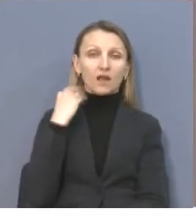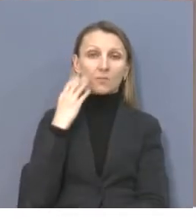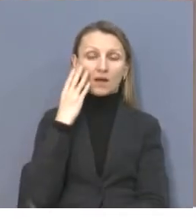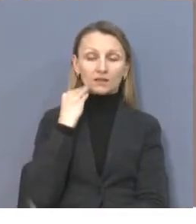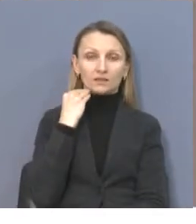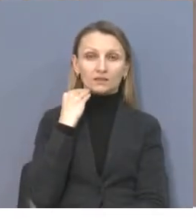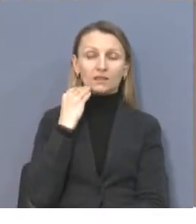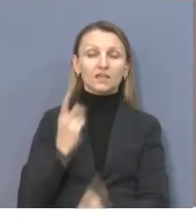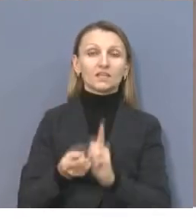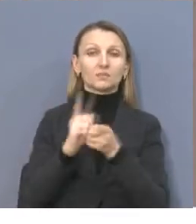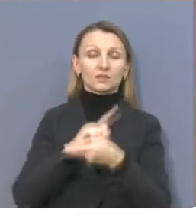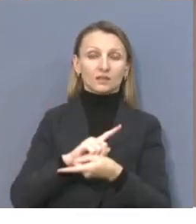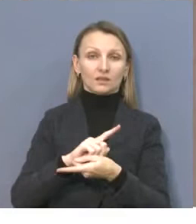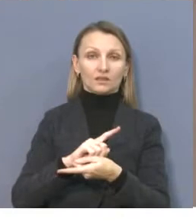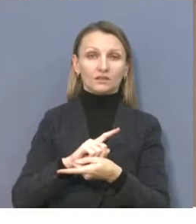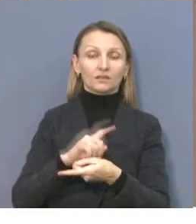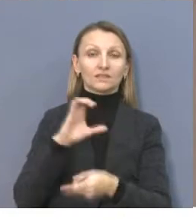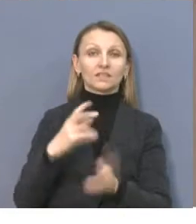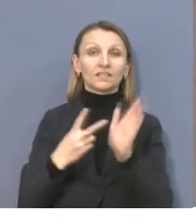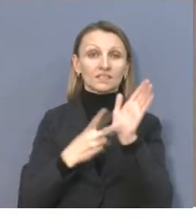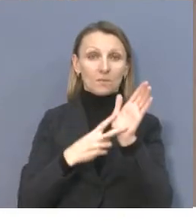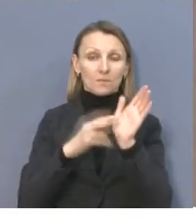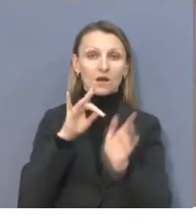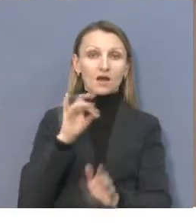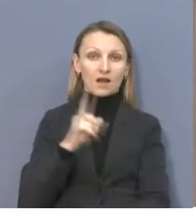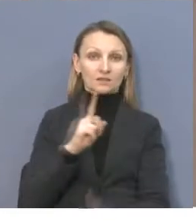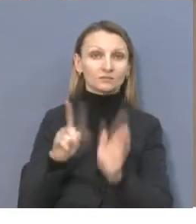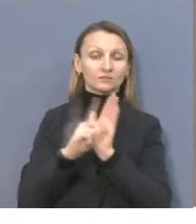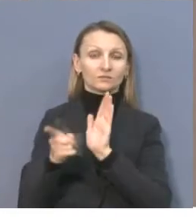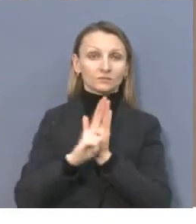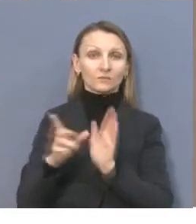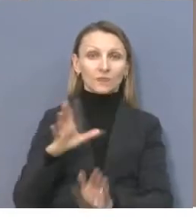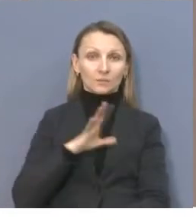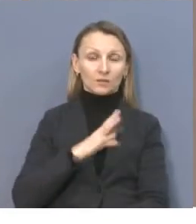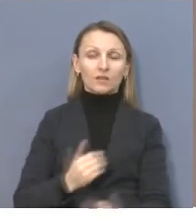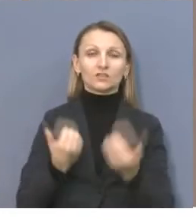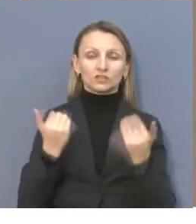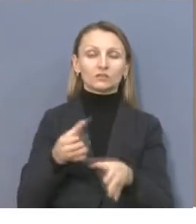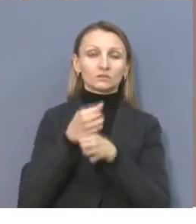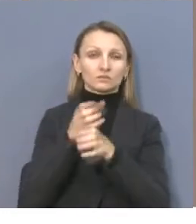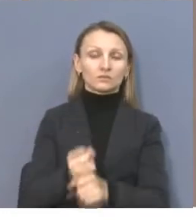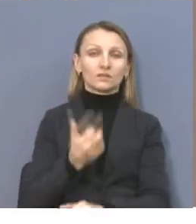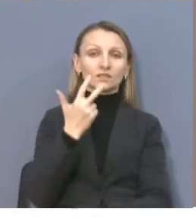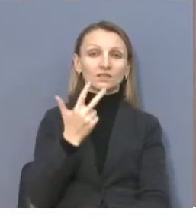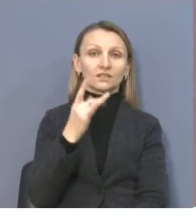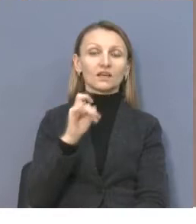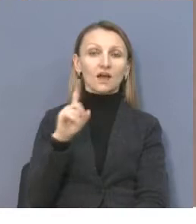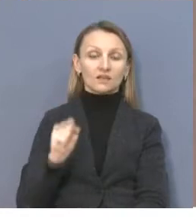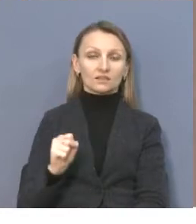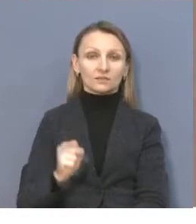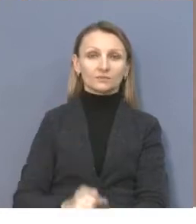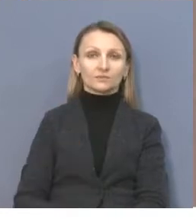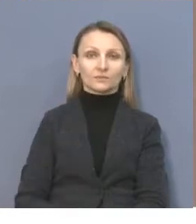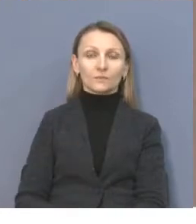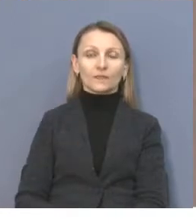изменена 7 до трех раз в неделю то есть авто раньше поезда ходили ежедневно сейчас ходят через день